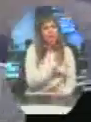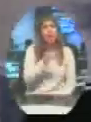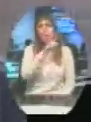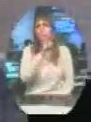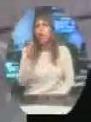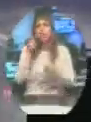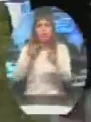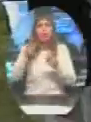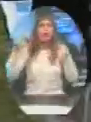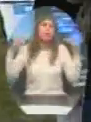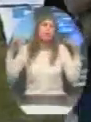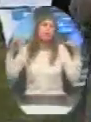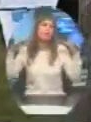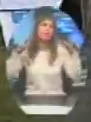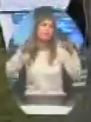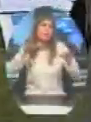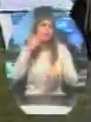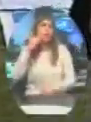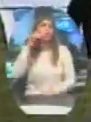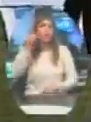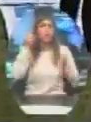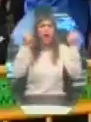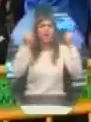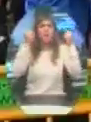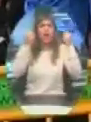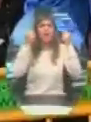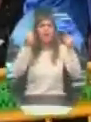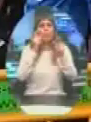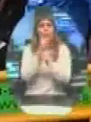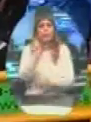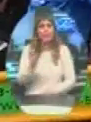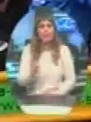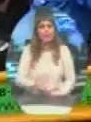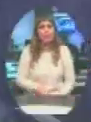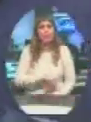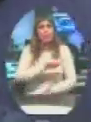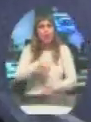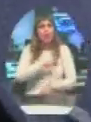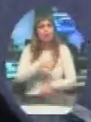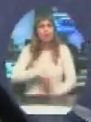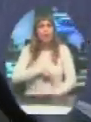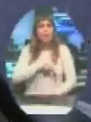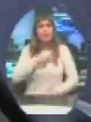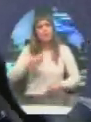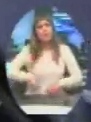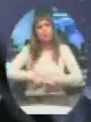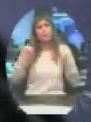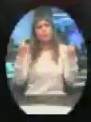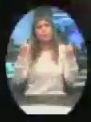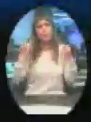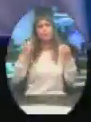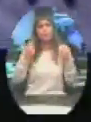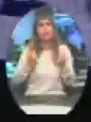אל כיוון ירושלים להפגין מול משכן הכנסת. במשך שעות ארוכות היו שיבושים כבדים בתנועת